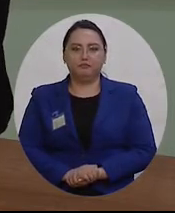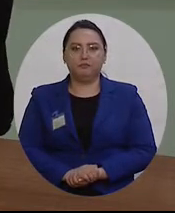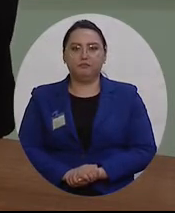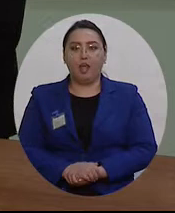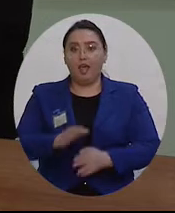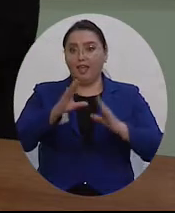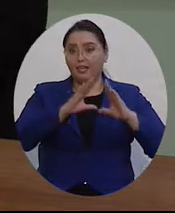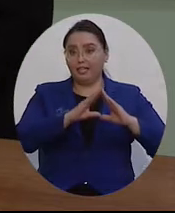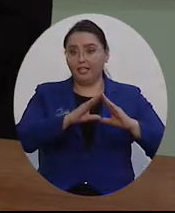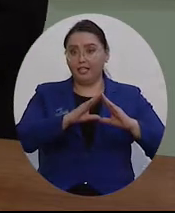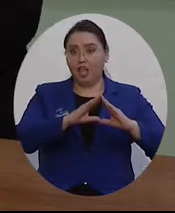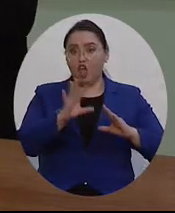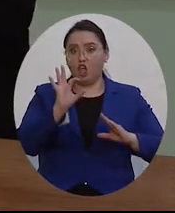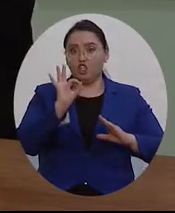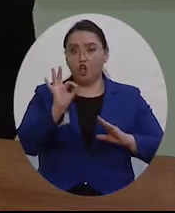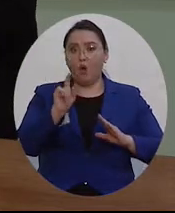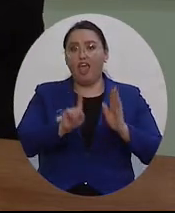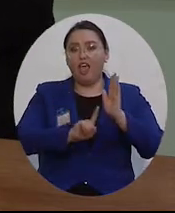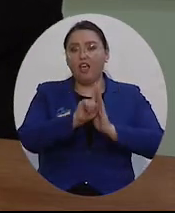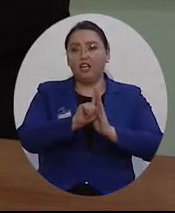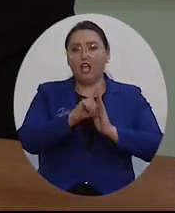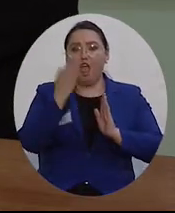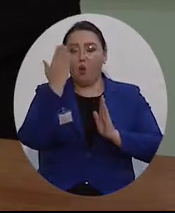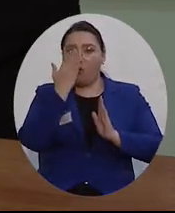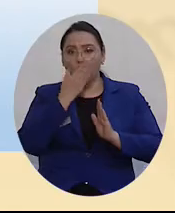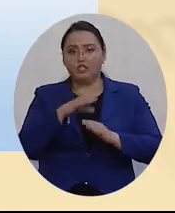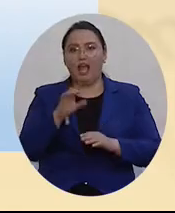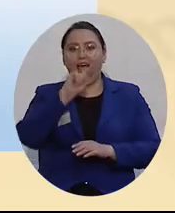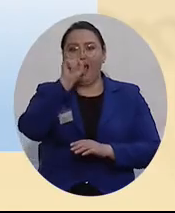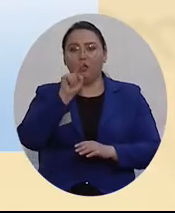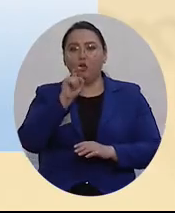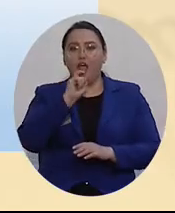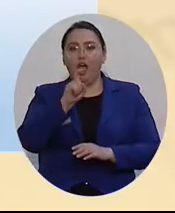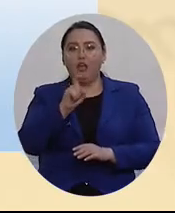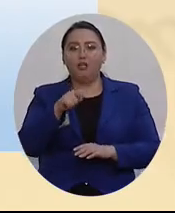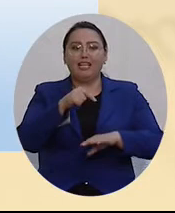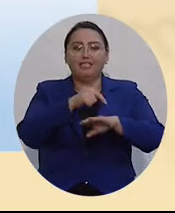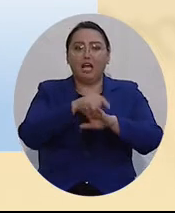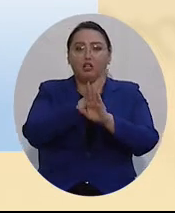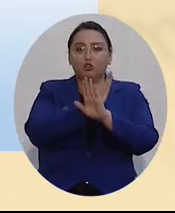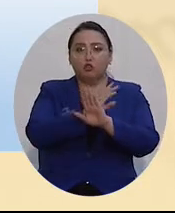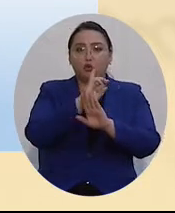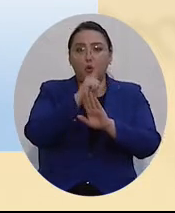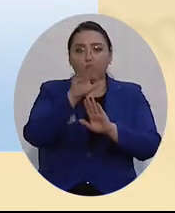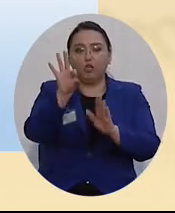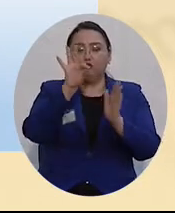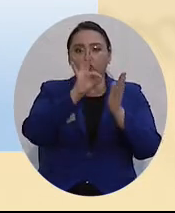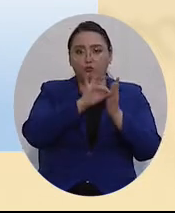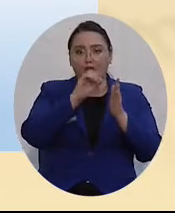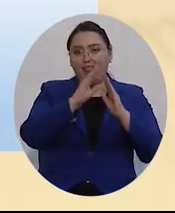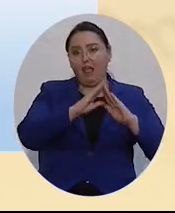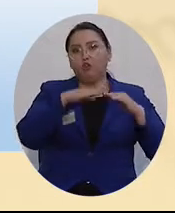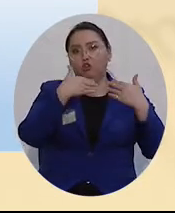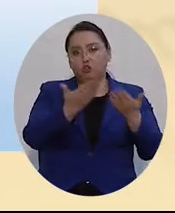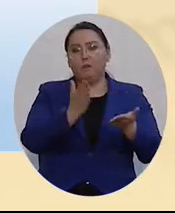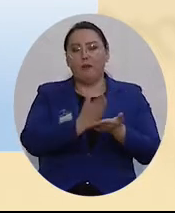За гэрийн даалгавар зөв эхлэл ихийг уншаад асуултанд хариулж цагаар төгсөх нөхцөлтэй үгийг төвөрлөн бичих даалгавар өгсөн байгаа. За тэгэхээр үндэсний